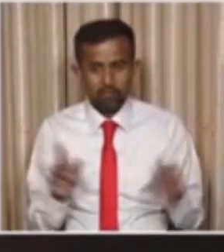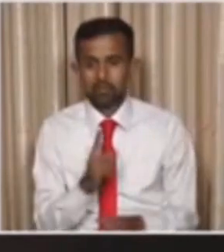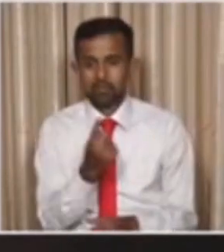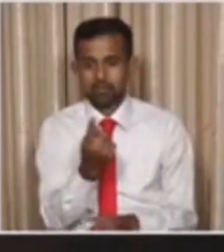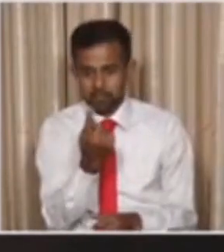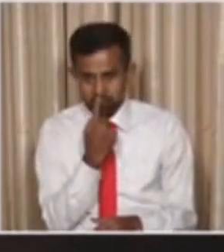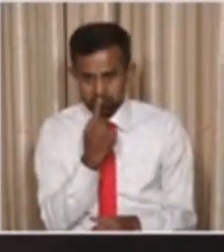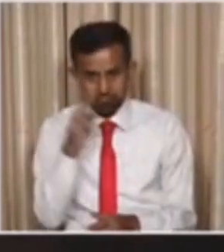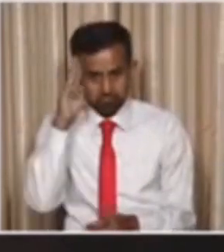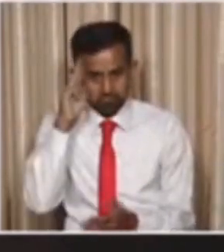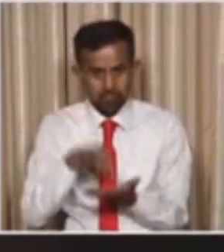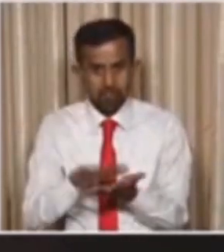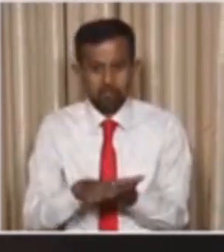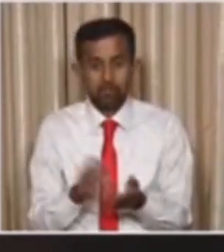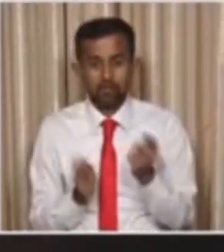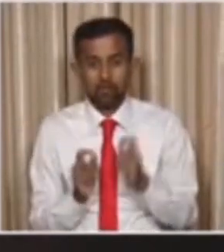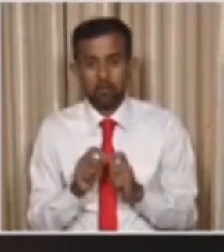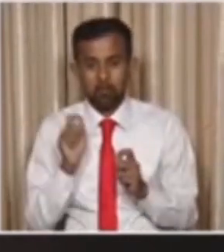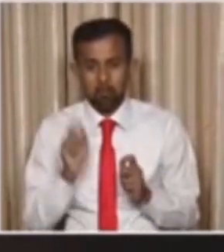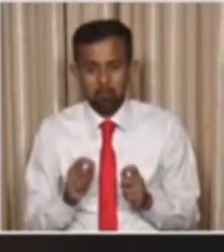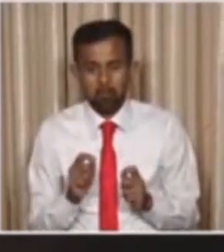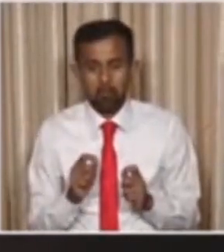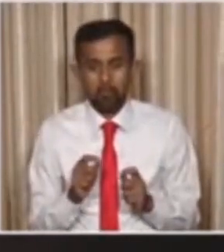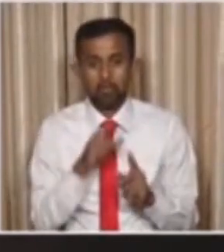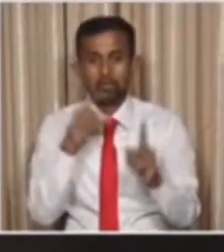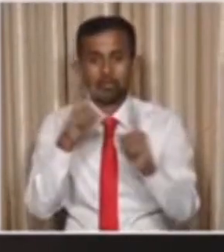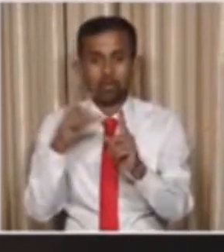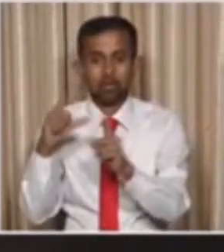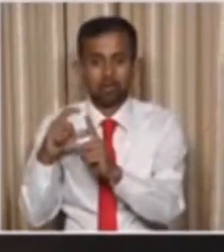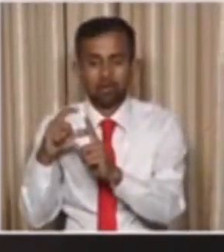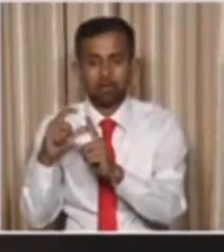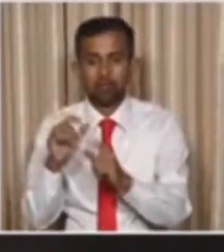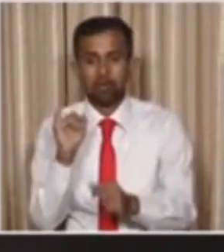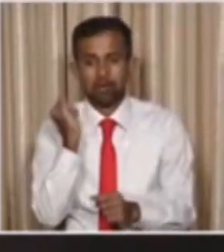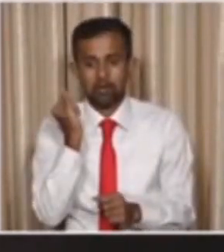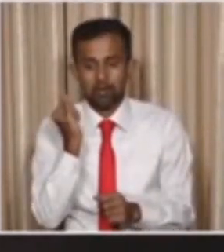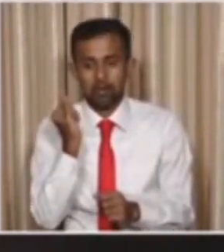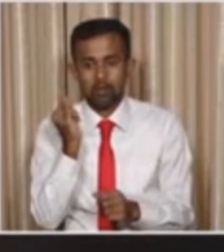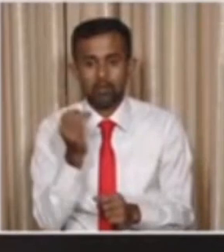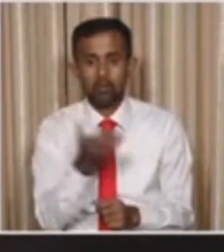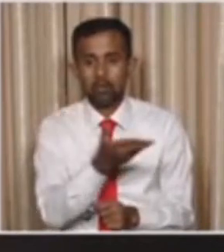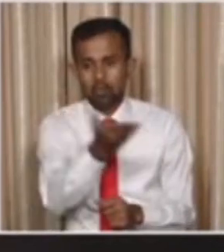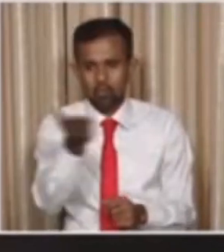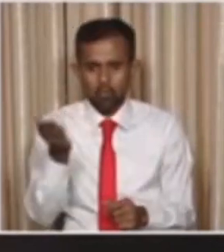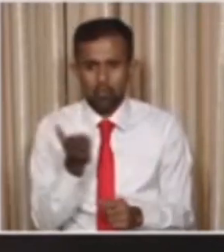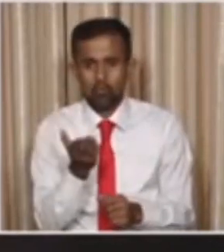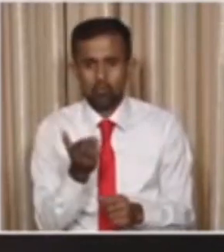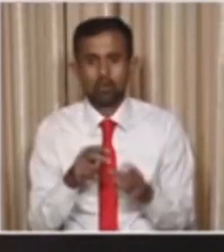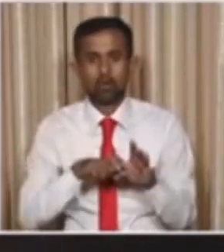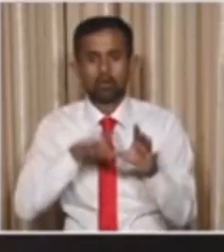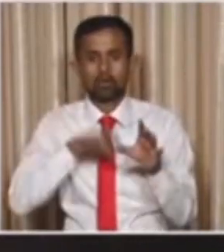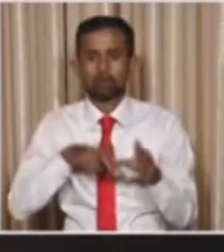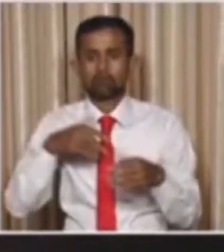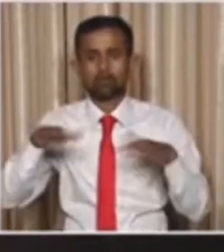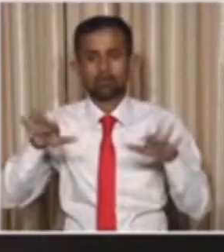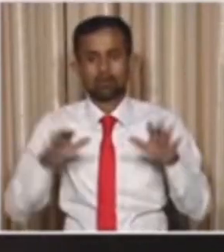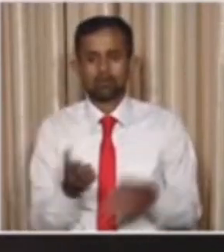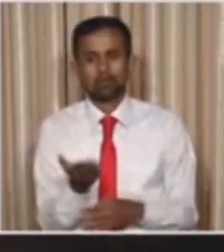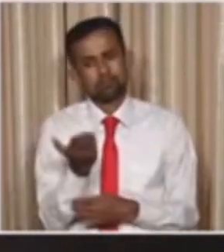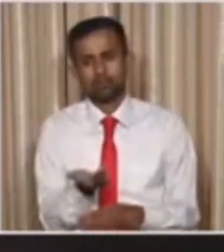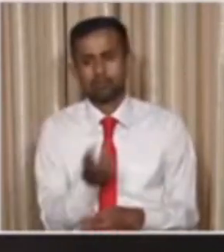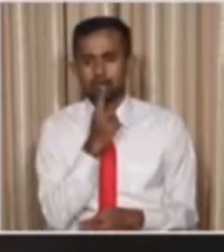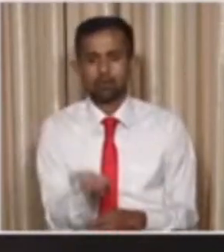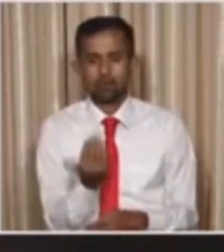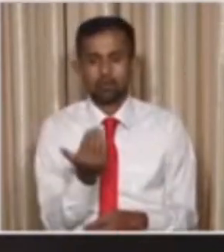me wenakota cricket palaka mandala wala me district wala inna niladari widiyata in oba sielu dena illassen eka illimak karanne